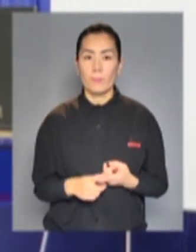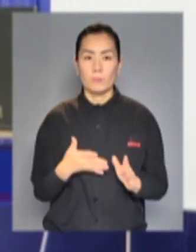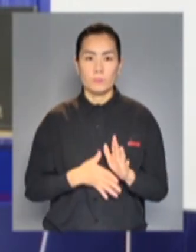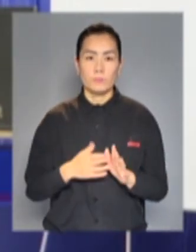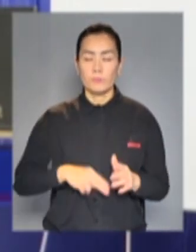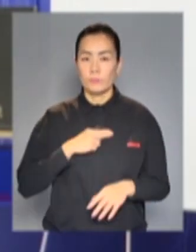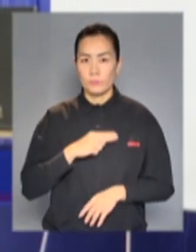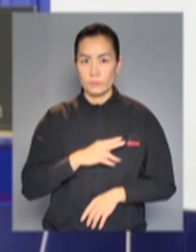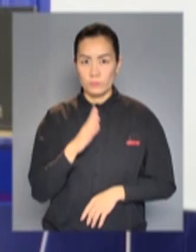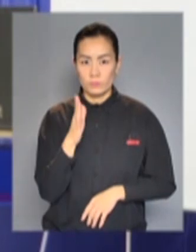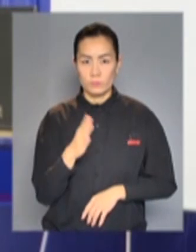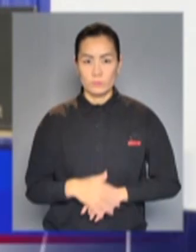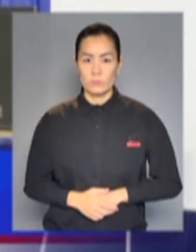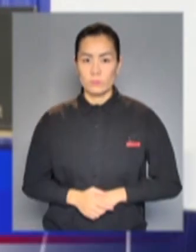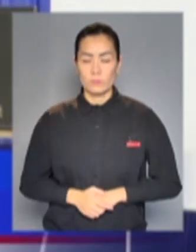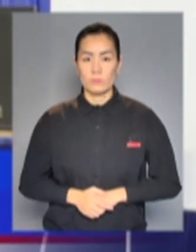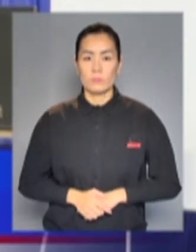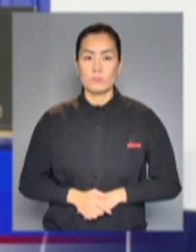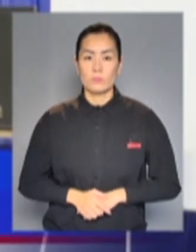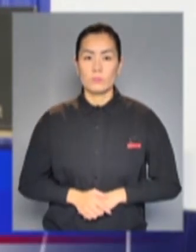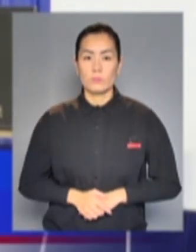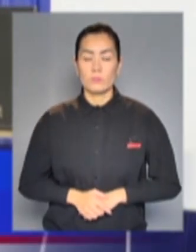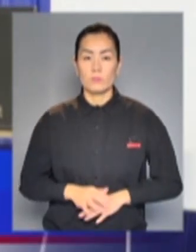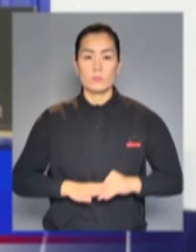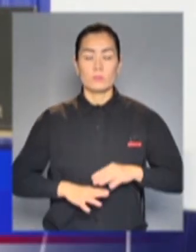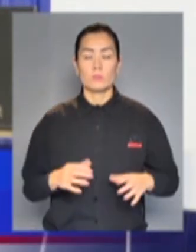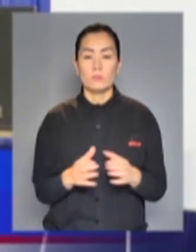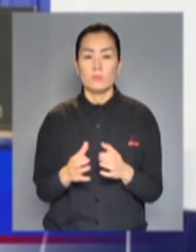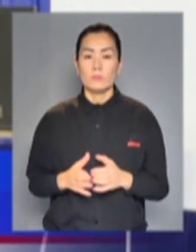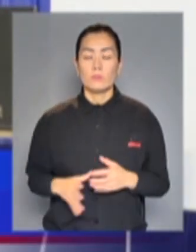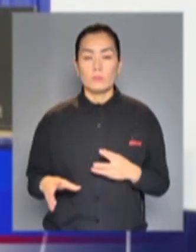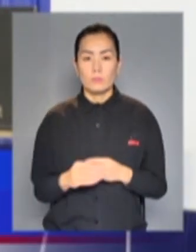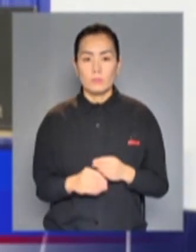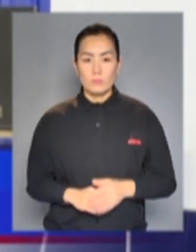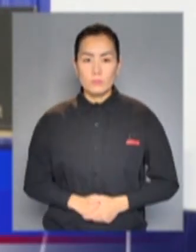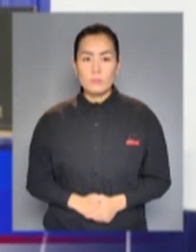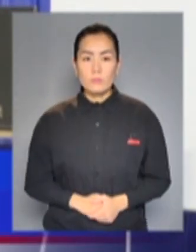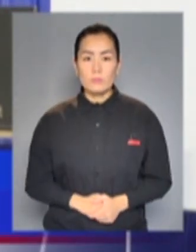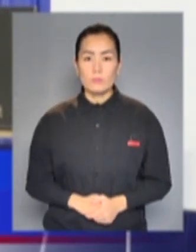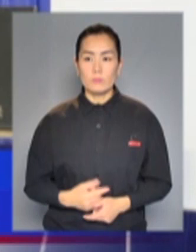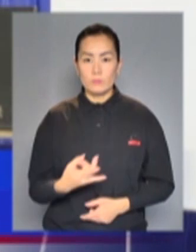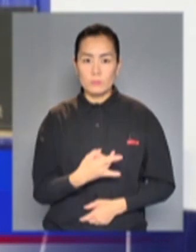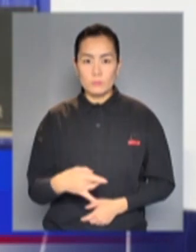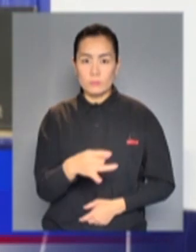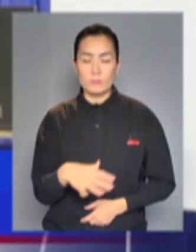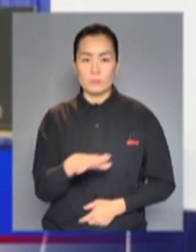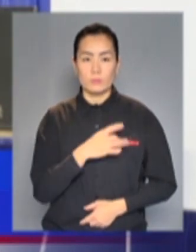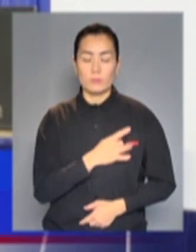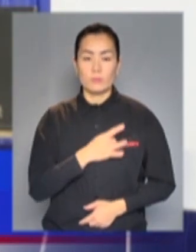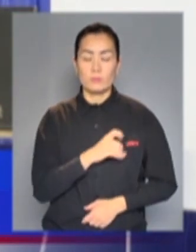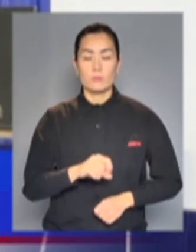жұмыстарын жүргізудеміз. Яғни осы саланың ұжымдарымен кездесіп, көкейлерінде мазалап жүрген